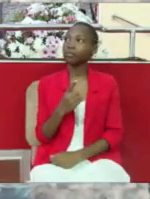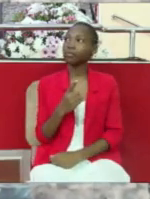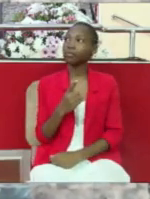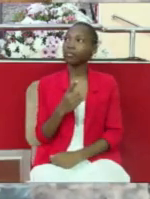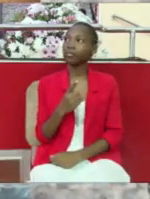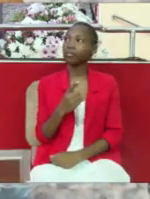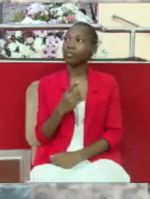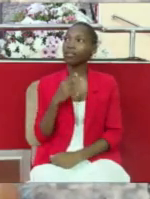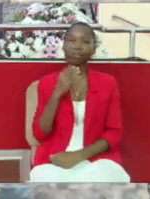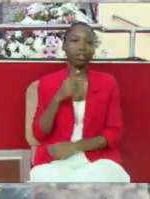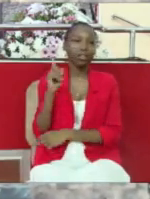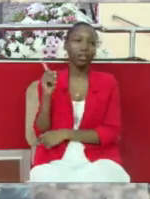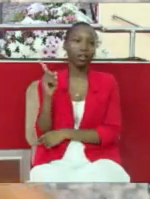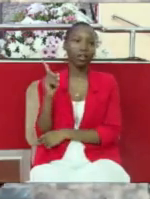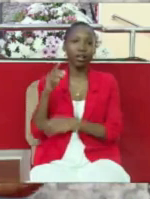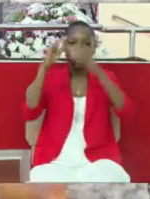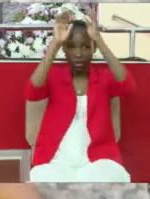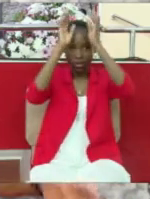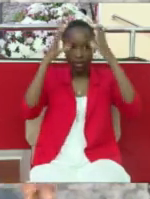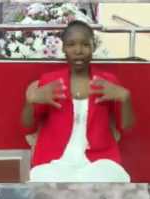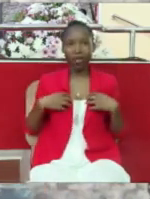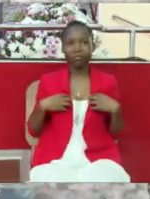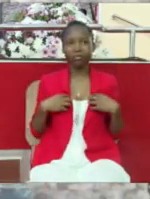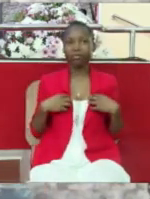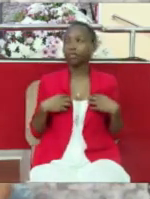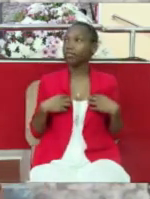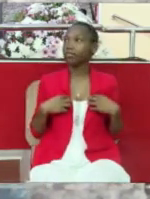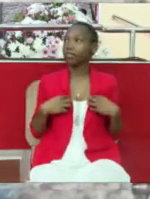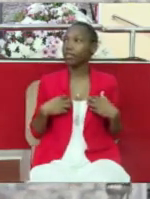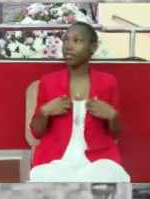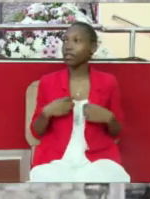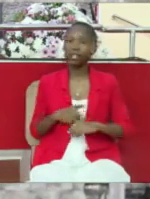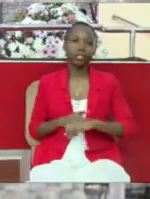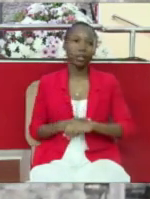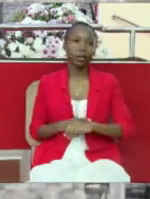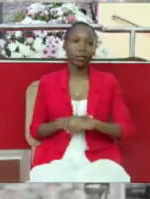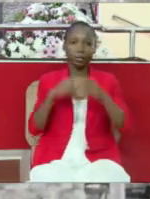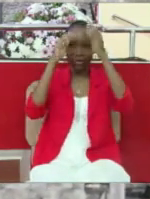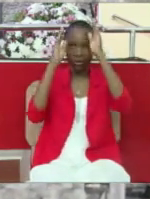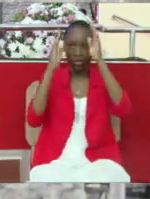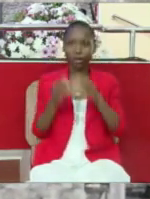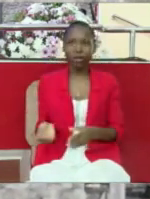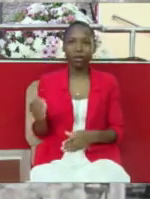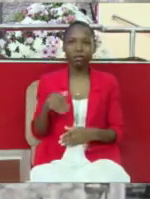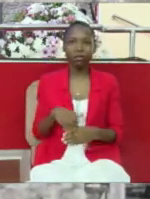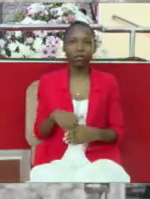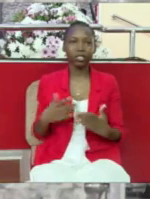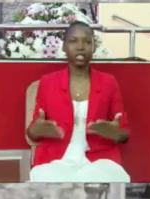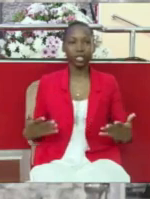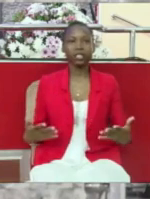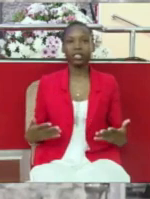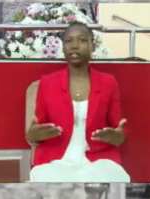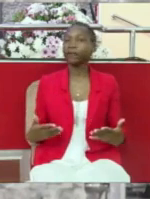akafa. Ni gari. Ikienda ifika mahali pa kuwekwa mizigo inagoja mizigo inawekewa mizigo